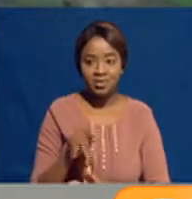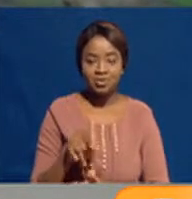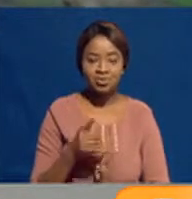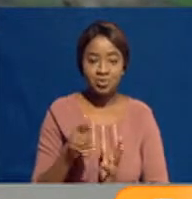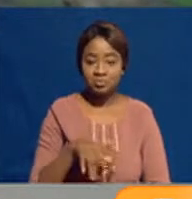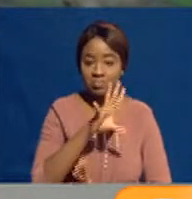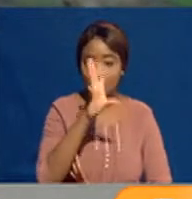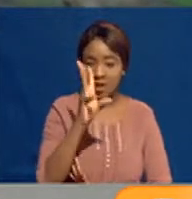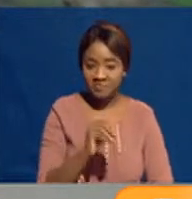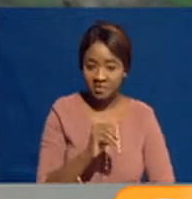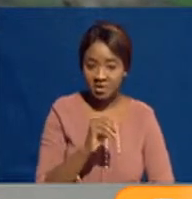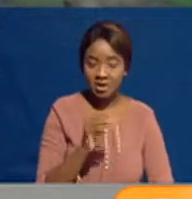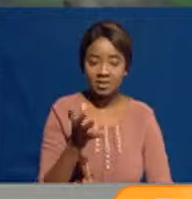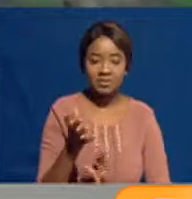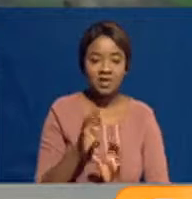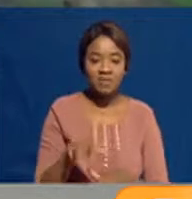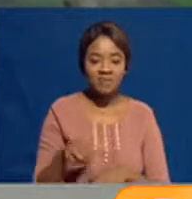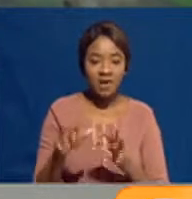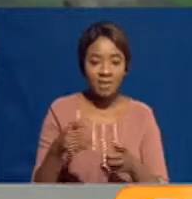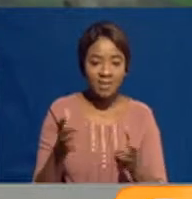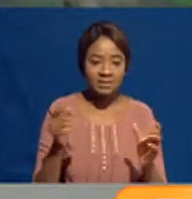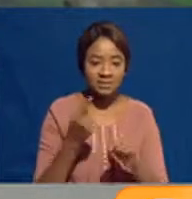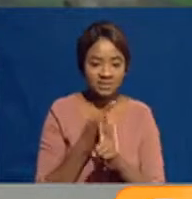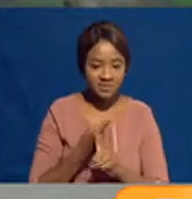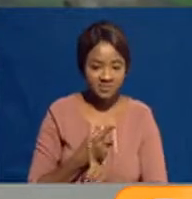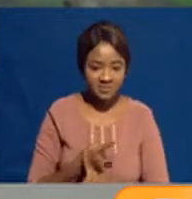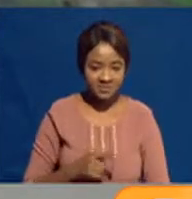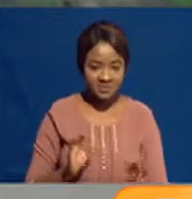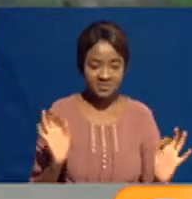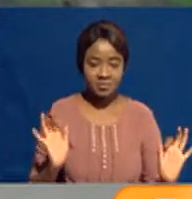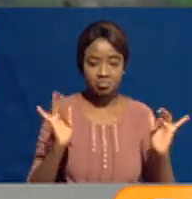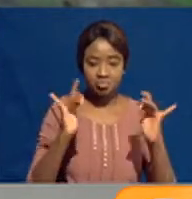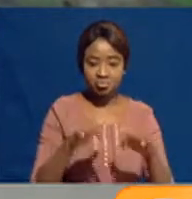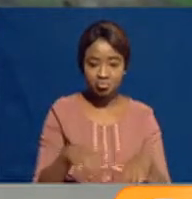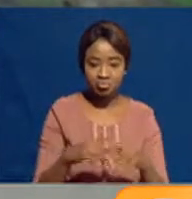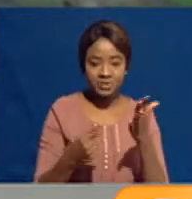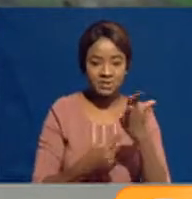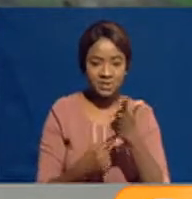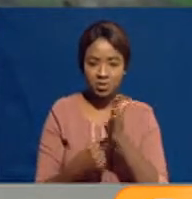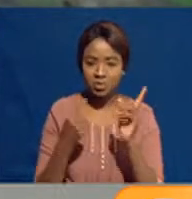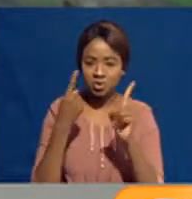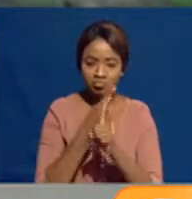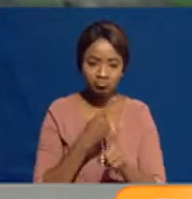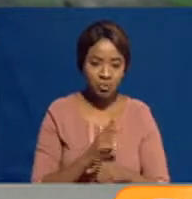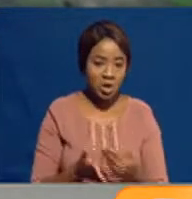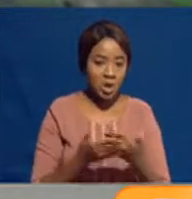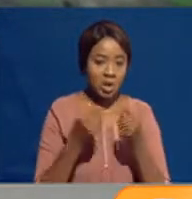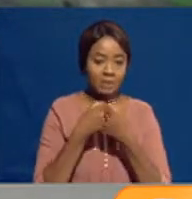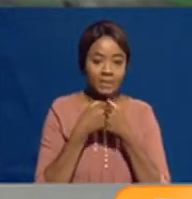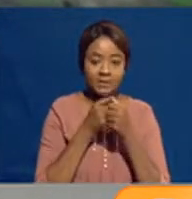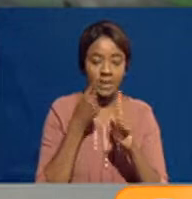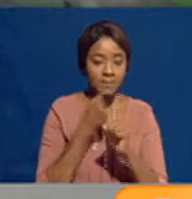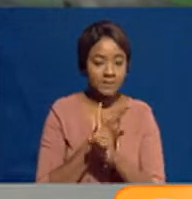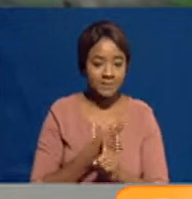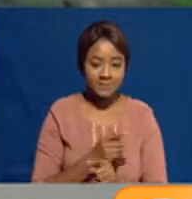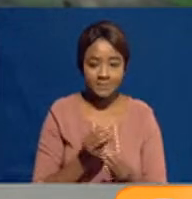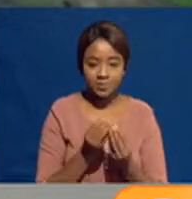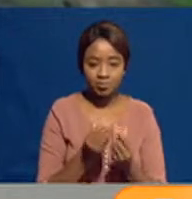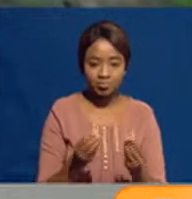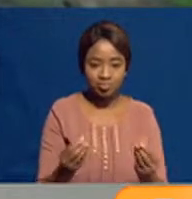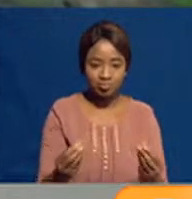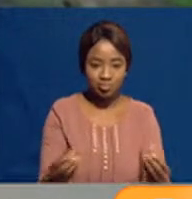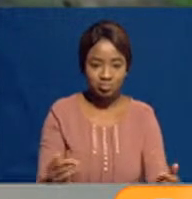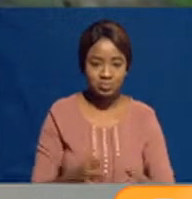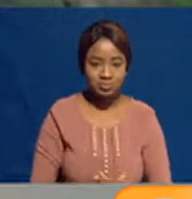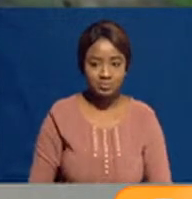bara Afrika iliyofanyika Nairobi, wabunifu kadhaa walijitokeza na teknolojia zinazotatua changamoto zinazowakabili wakulima